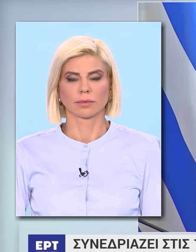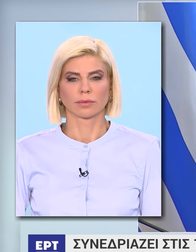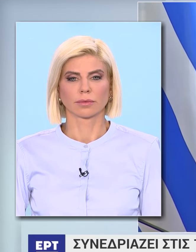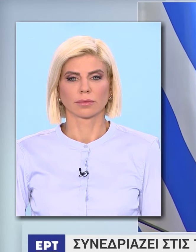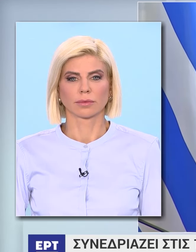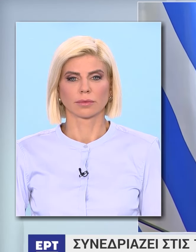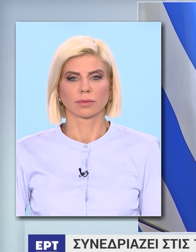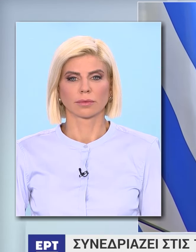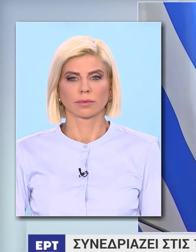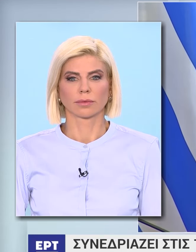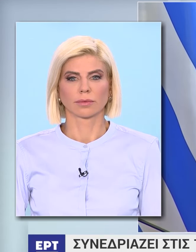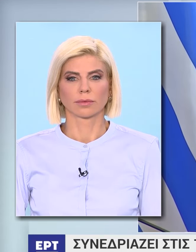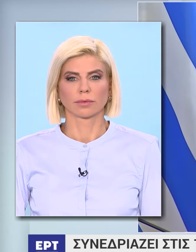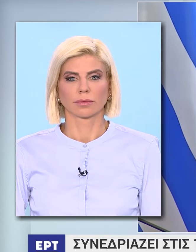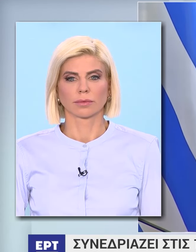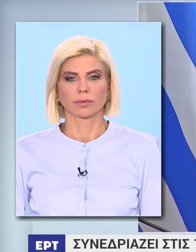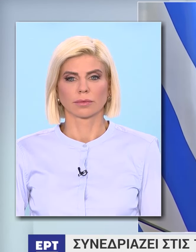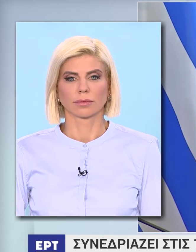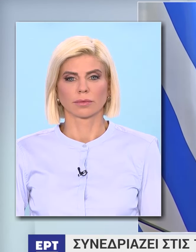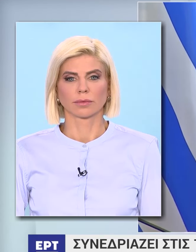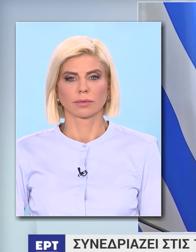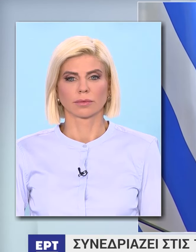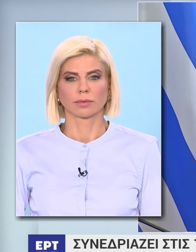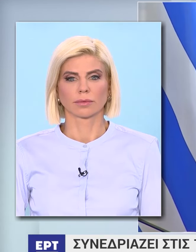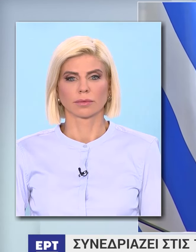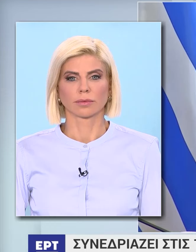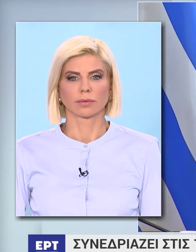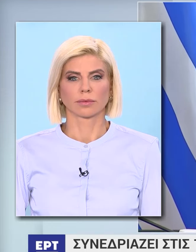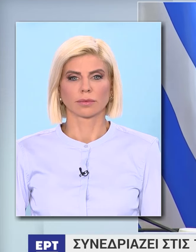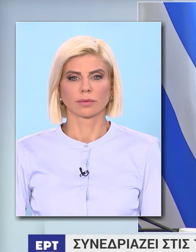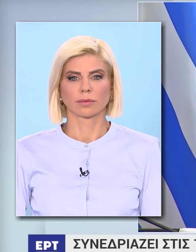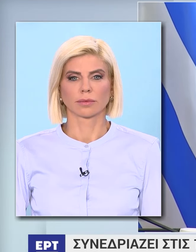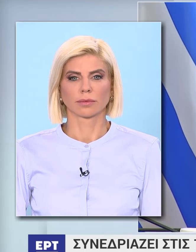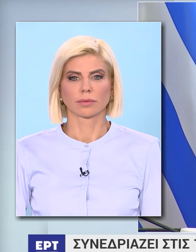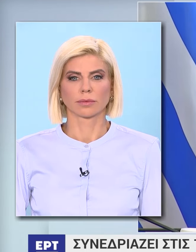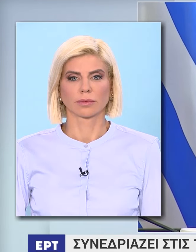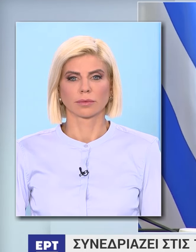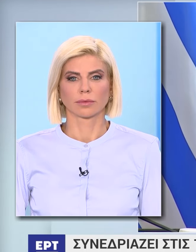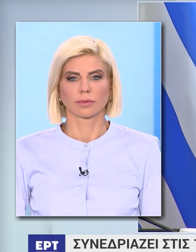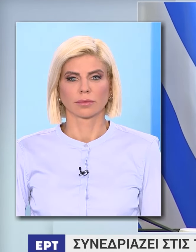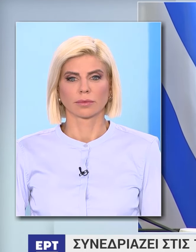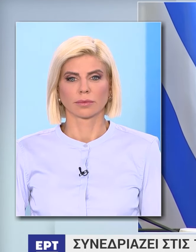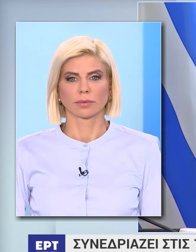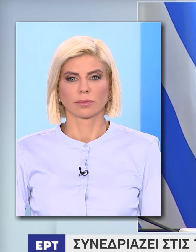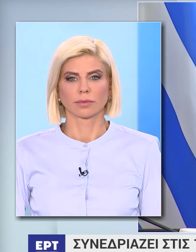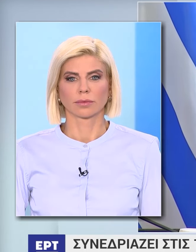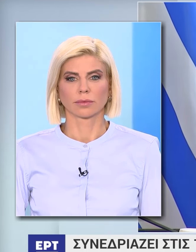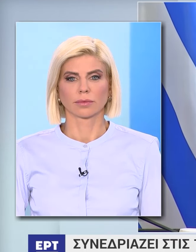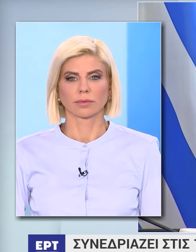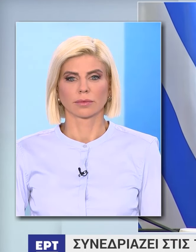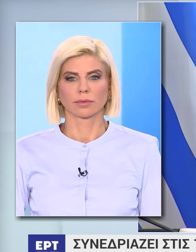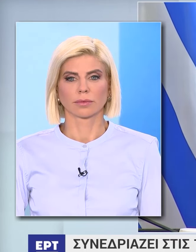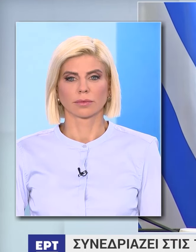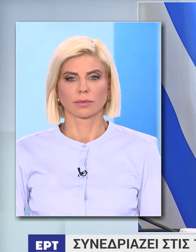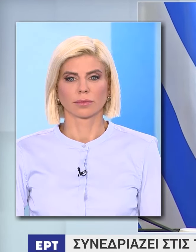πω ότι από την πλευρά του, ο Υπουργός Ψηφιακής Διακυβέρνησης αναμένεται να παρουσιάσει το νομοσχέδιο για την κυβερνοασφάλεια, ενώ οι